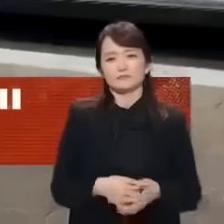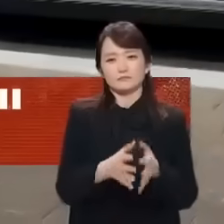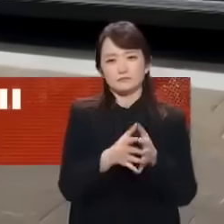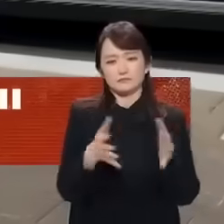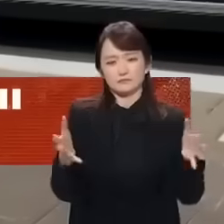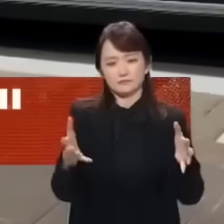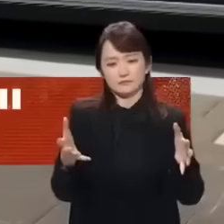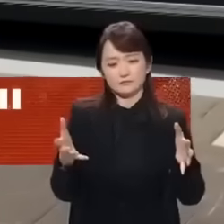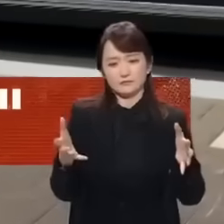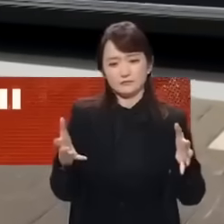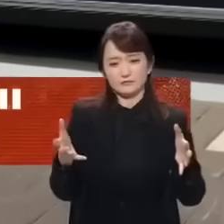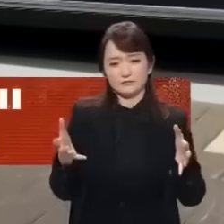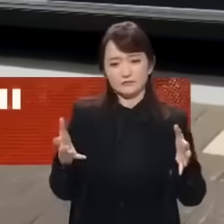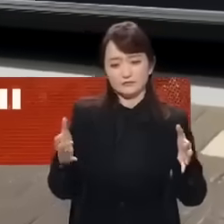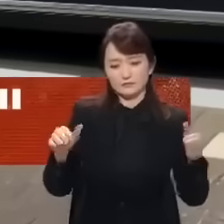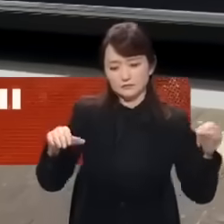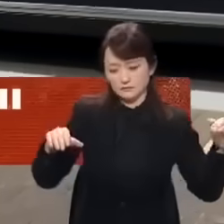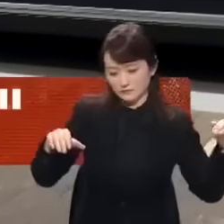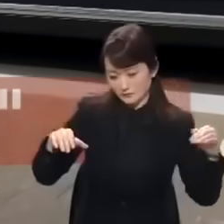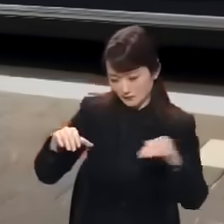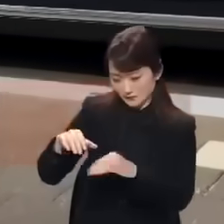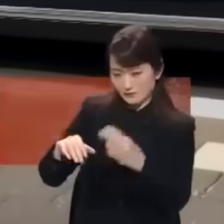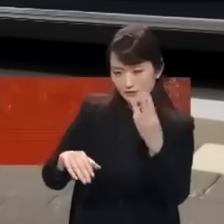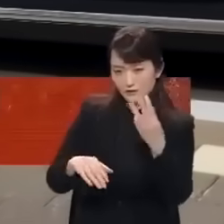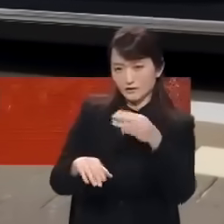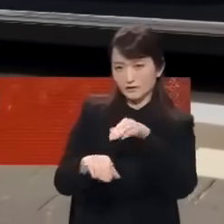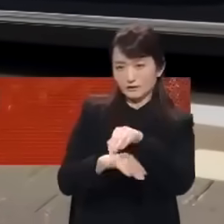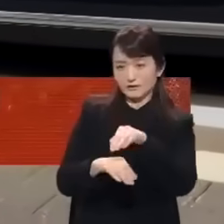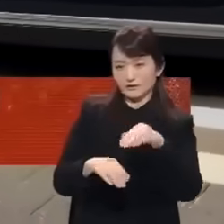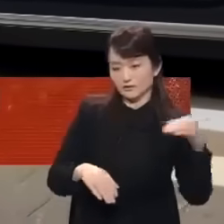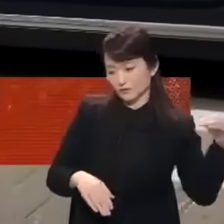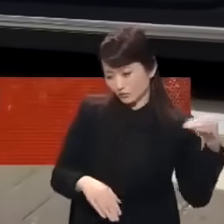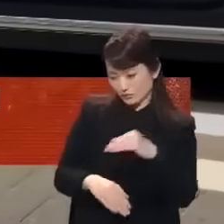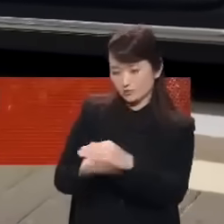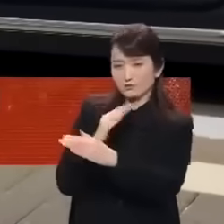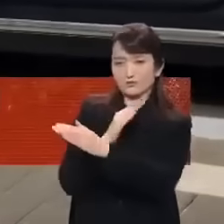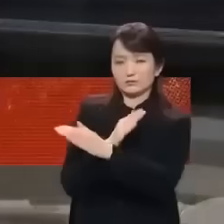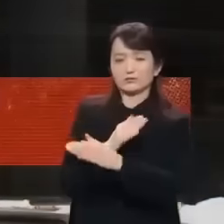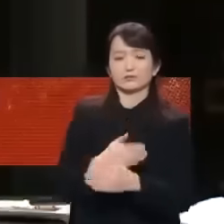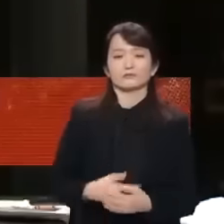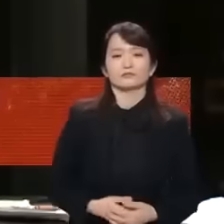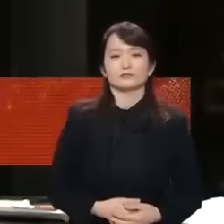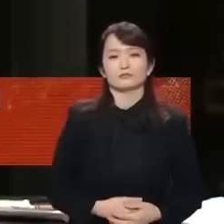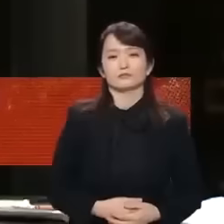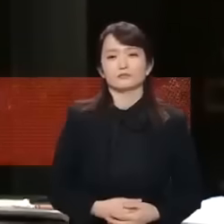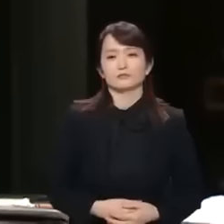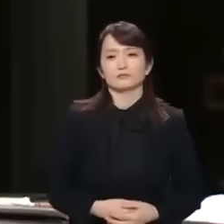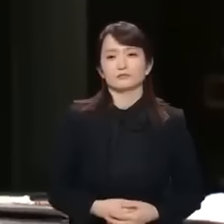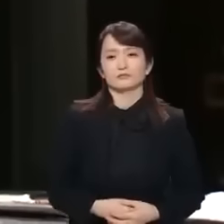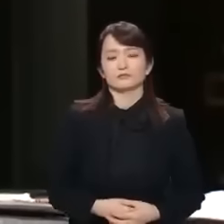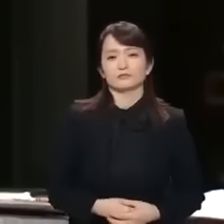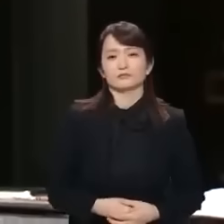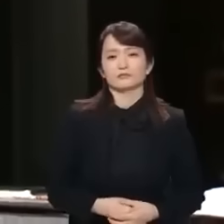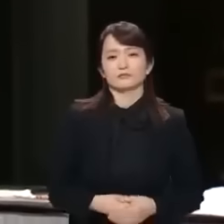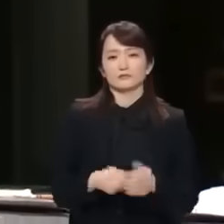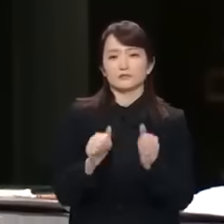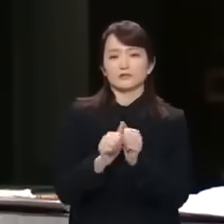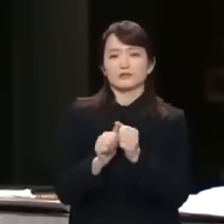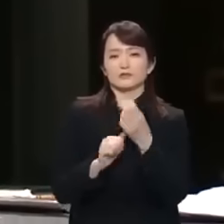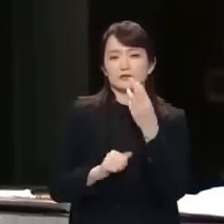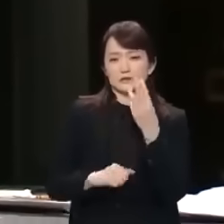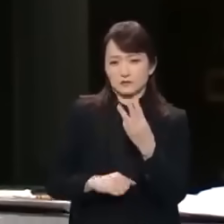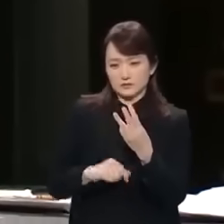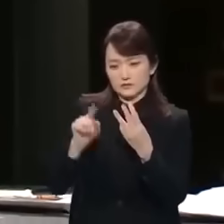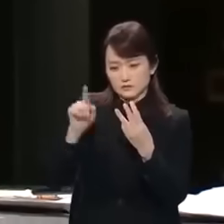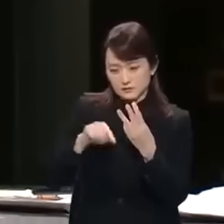모두 입차 금지 조치를 했다고 합니다. 자, 도대체 그렇다면 남자 셋, 차량